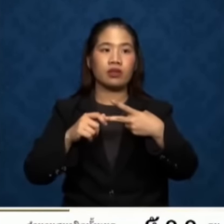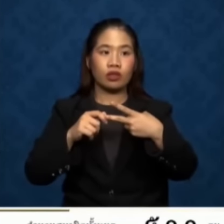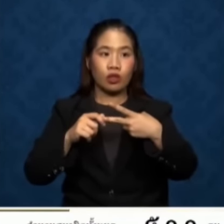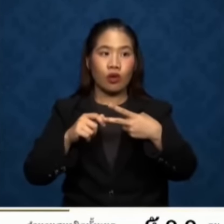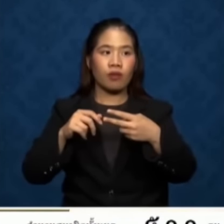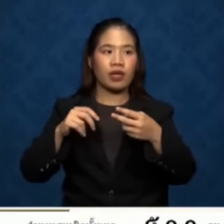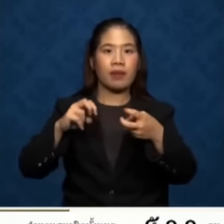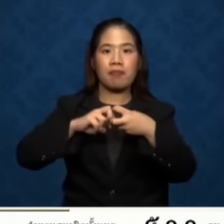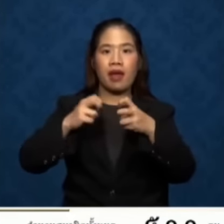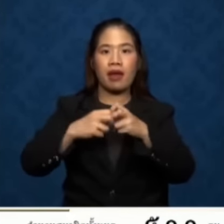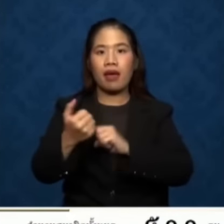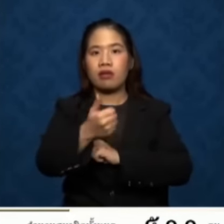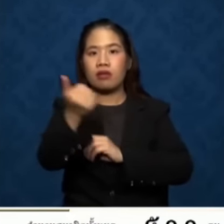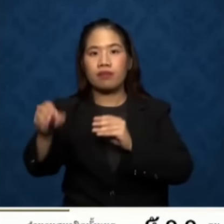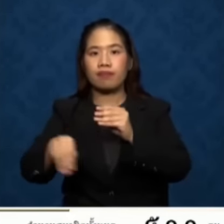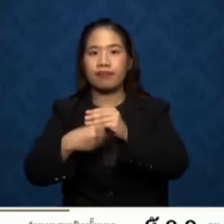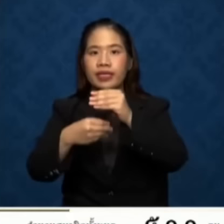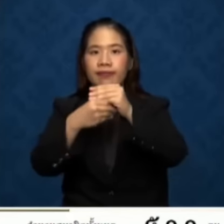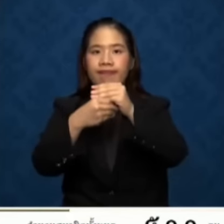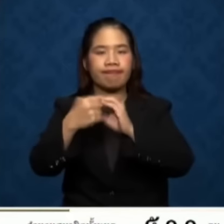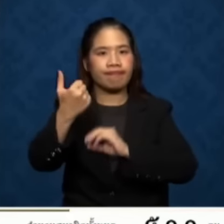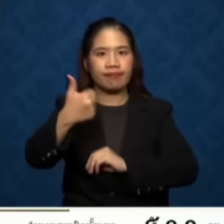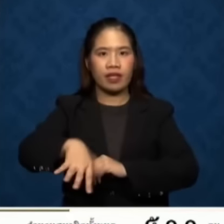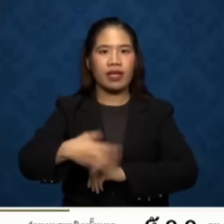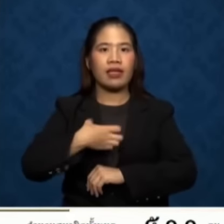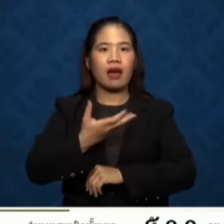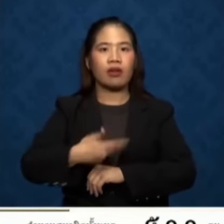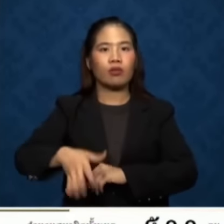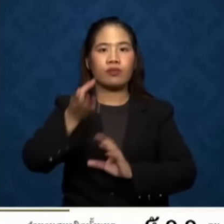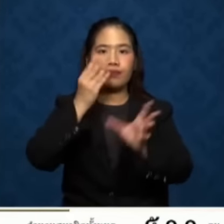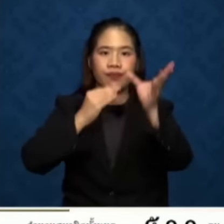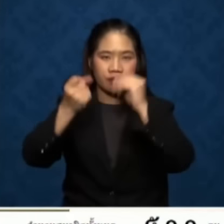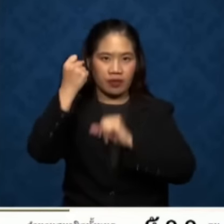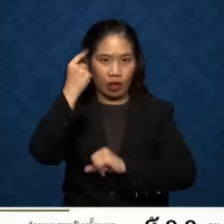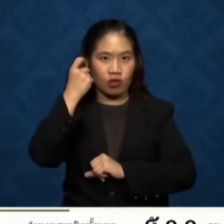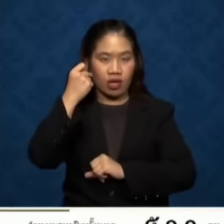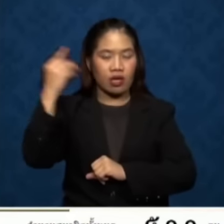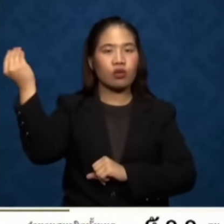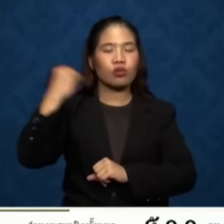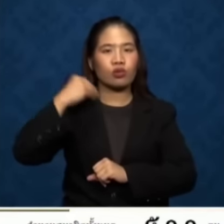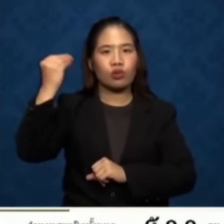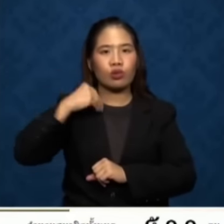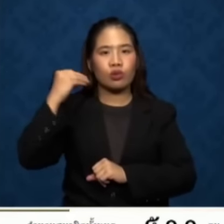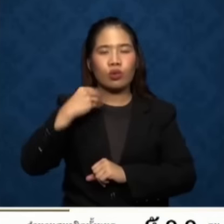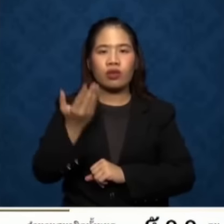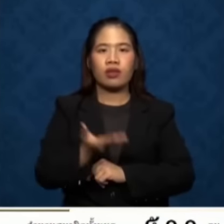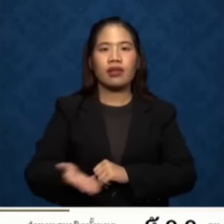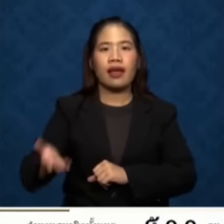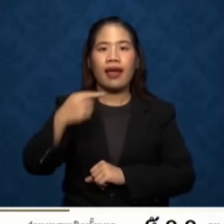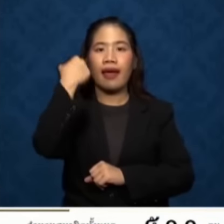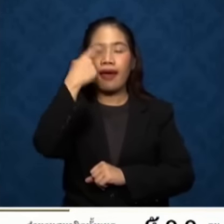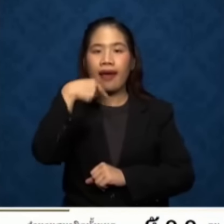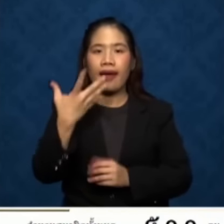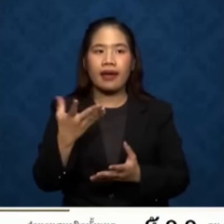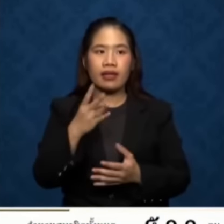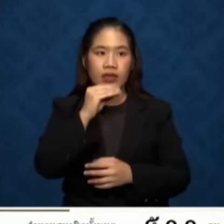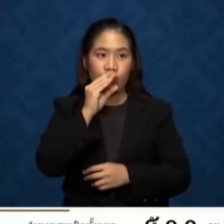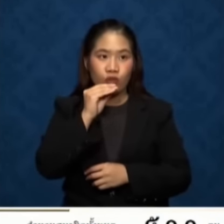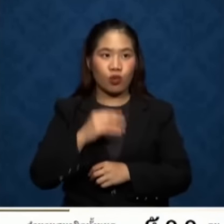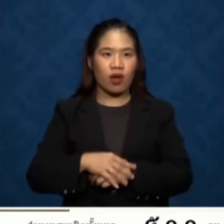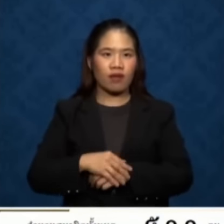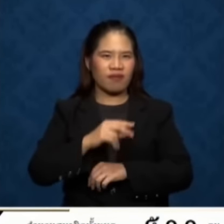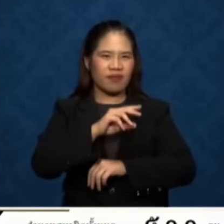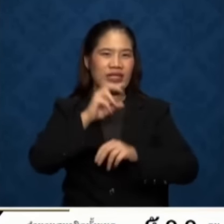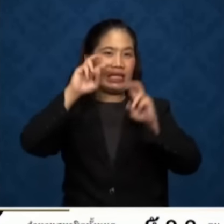ตุร้ายอันนี้ผมอยากให้ทำความเข้าใจแล้วทุกท่านที่ดึงไปอยู่ในโรงพยาบา